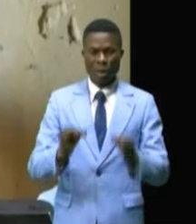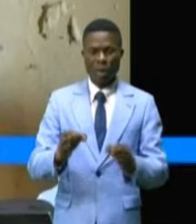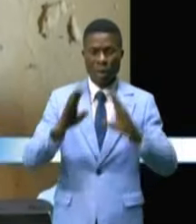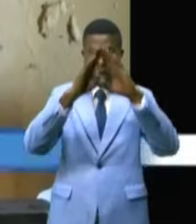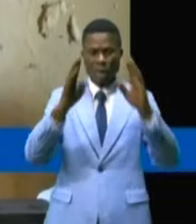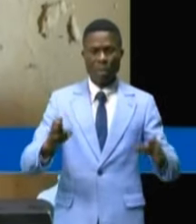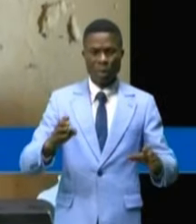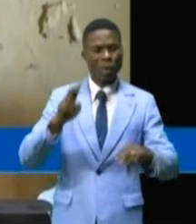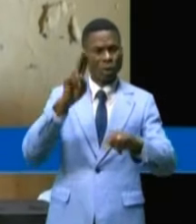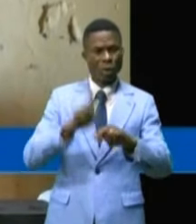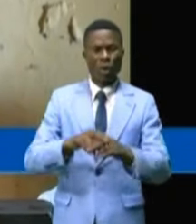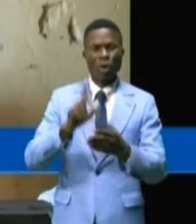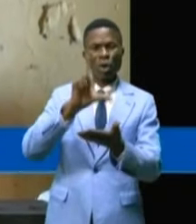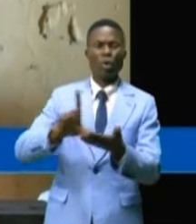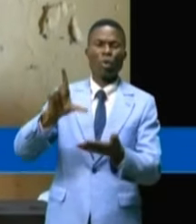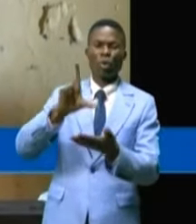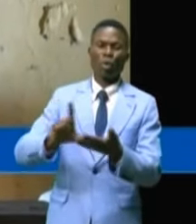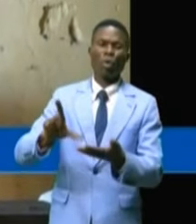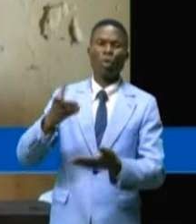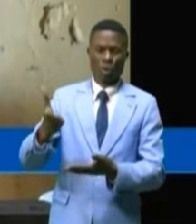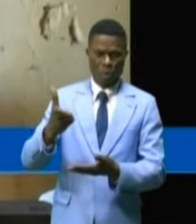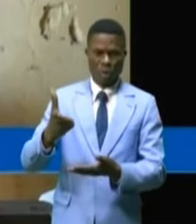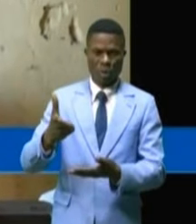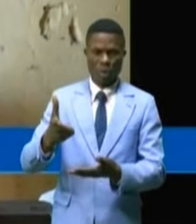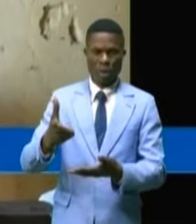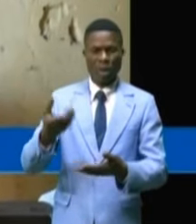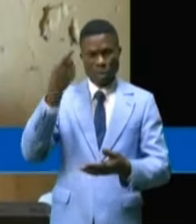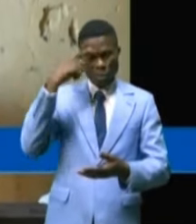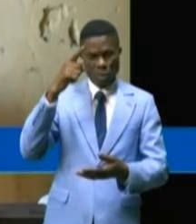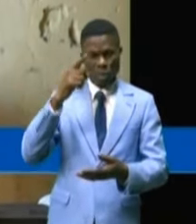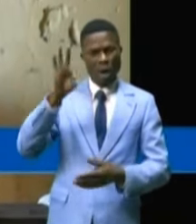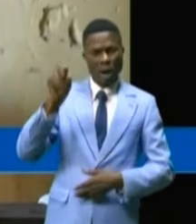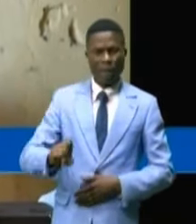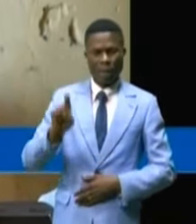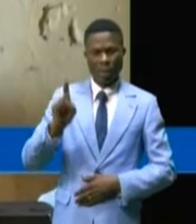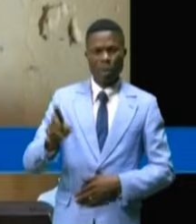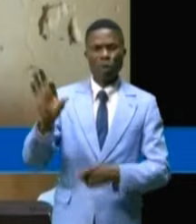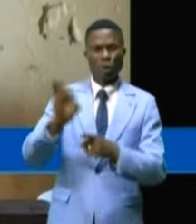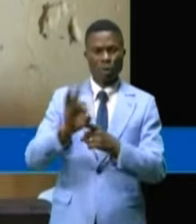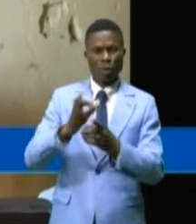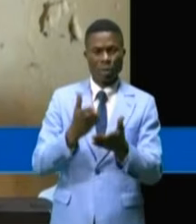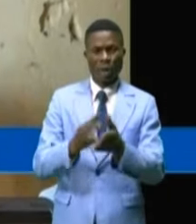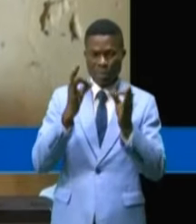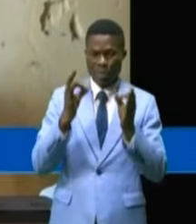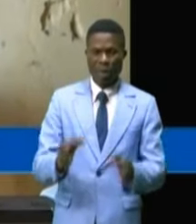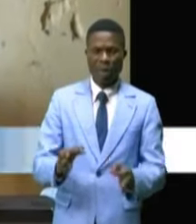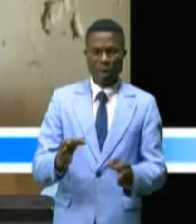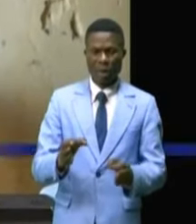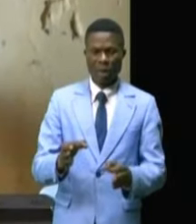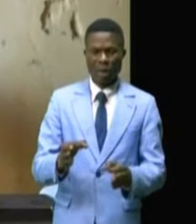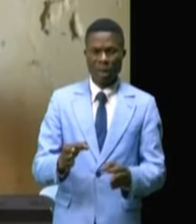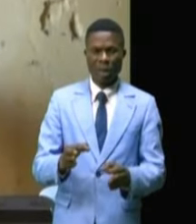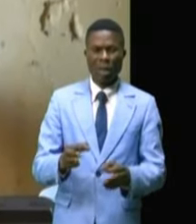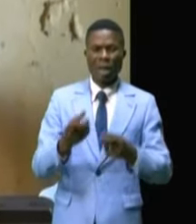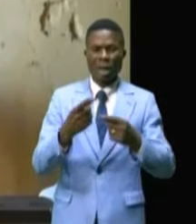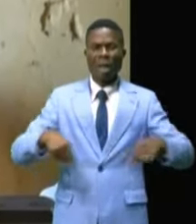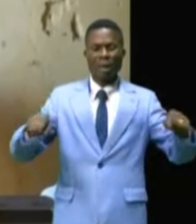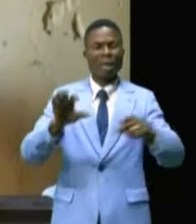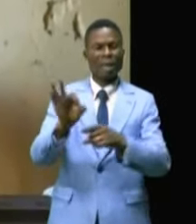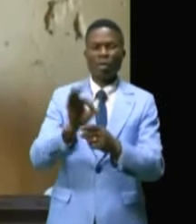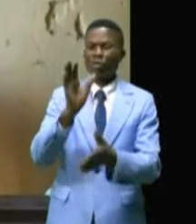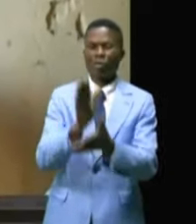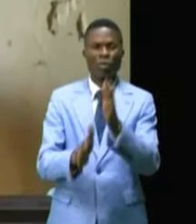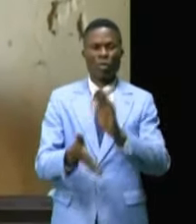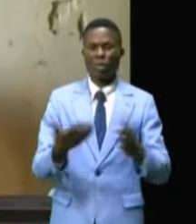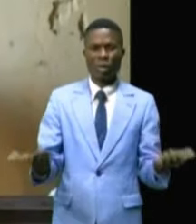maison d'habitation que nous avons essayé d'adapter pour les besoins de la formation. Mais vraiment, il n'y a pas de salle de formation.